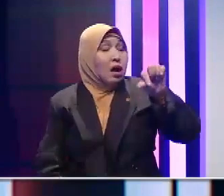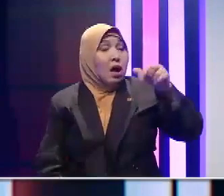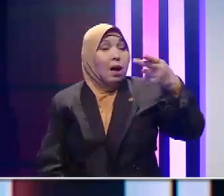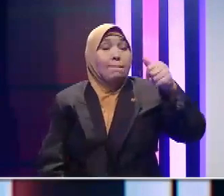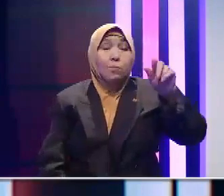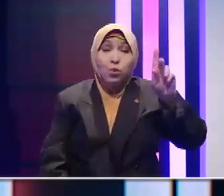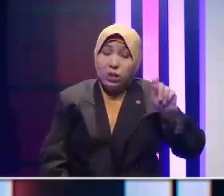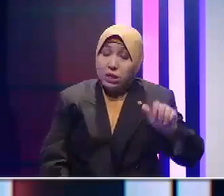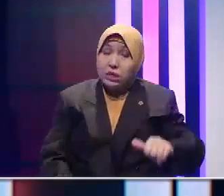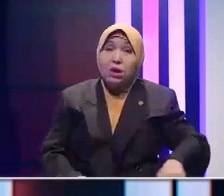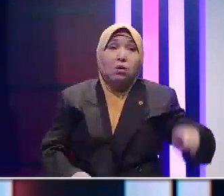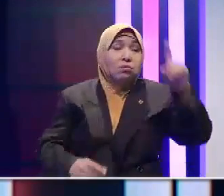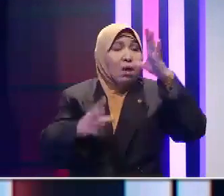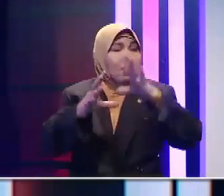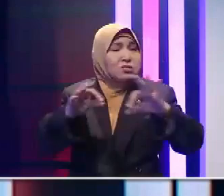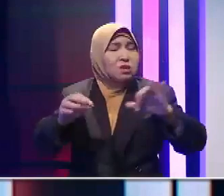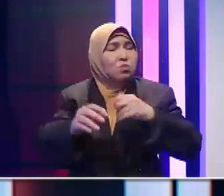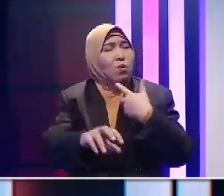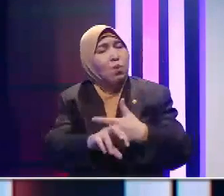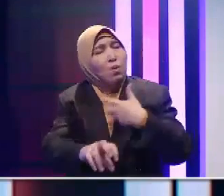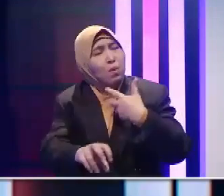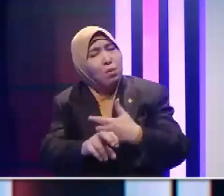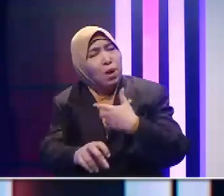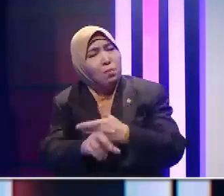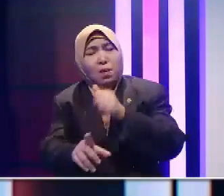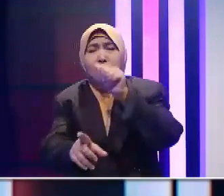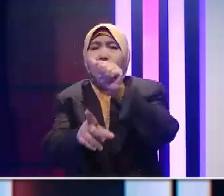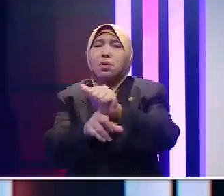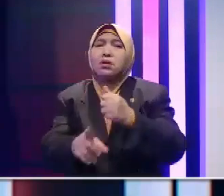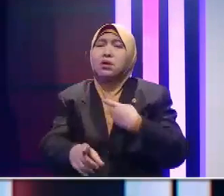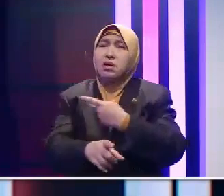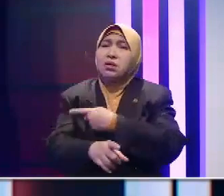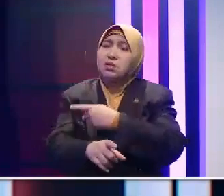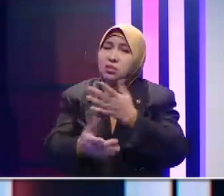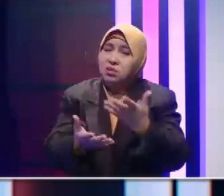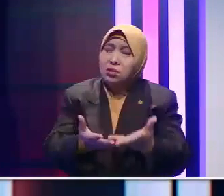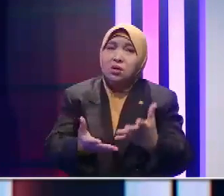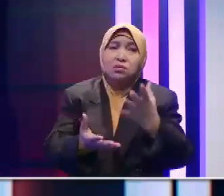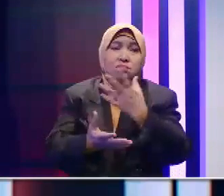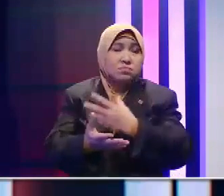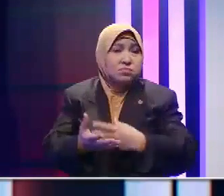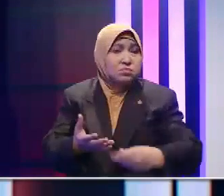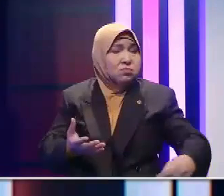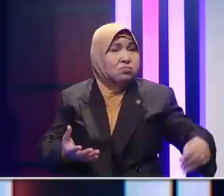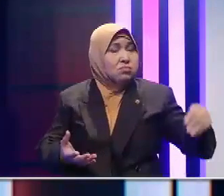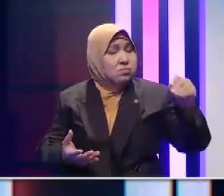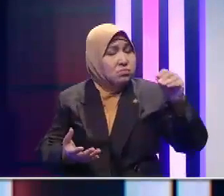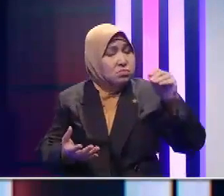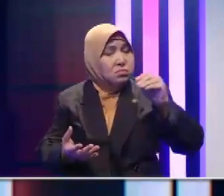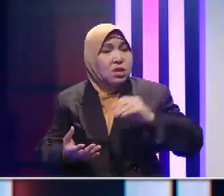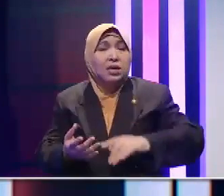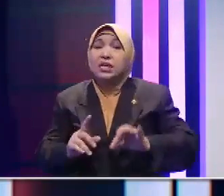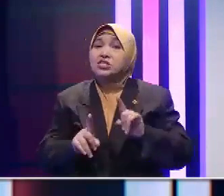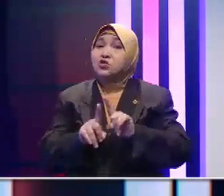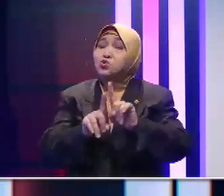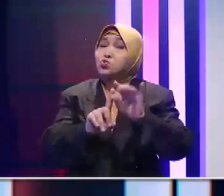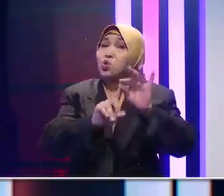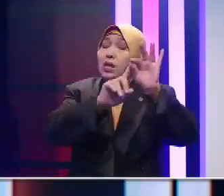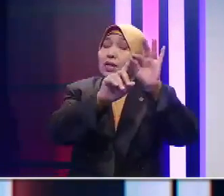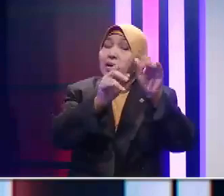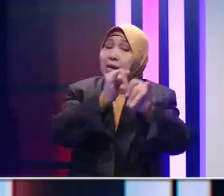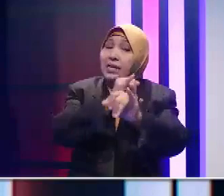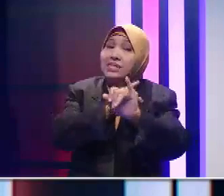Ta'ala menceritakan tentang kesusahan yang menimpa kita. Ma asaba min musibatin illa biiznillah, melainkan dengan izin